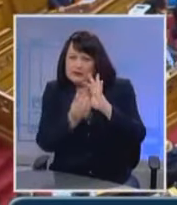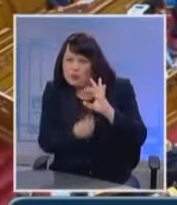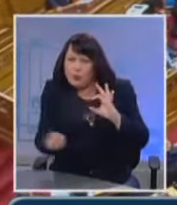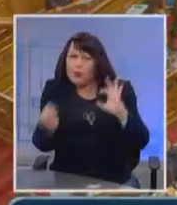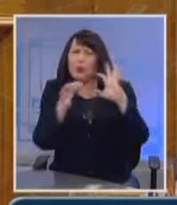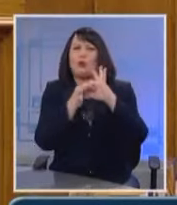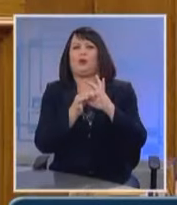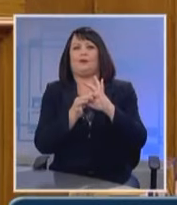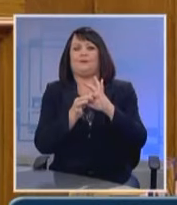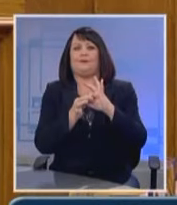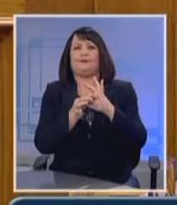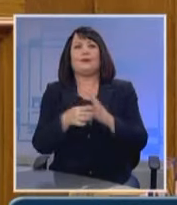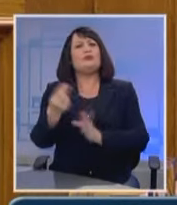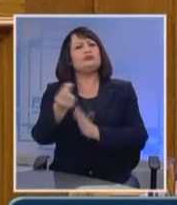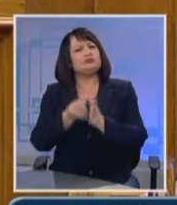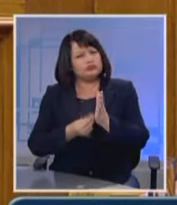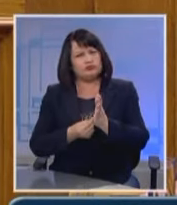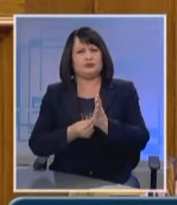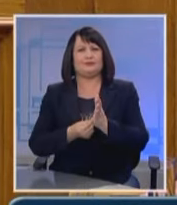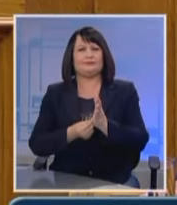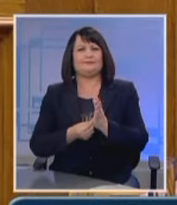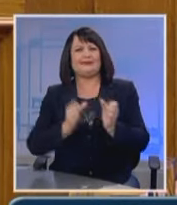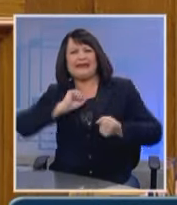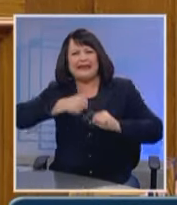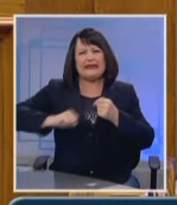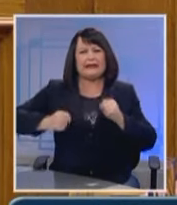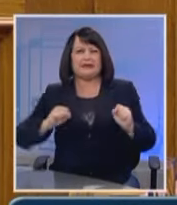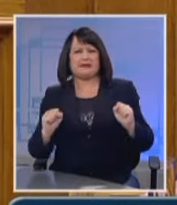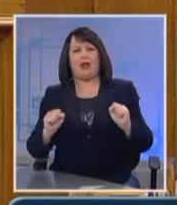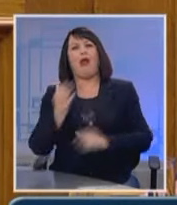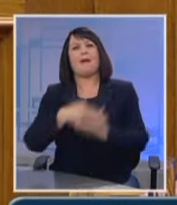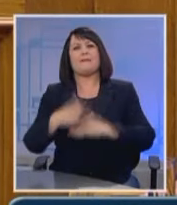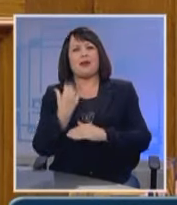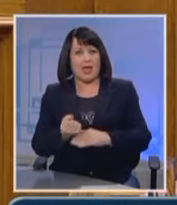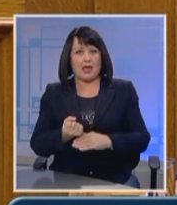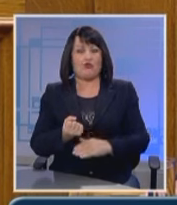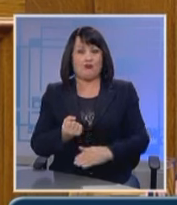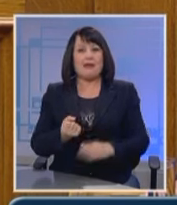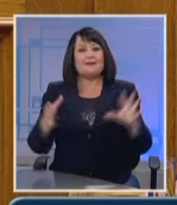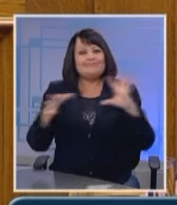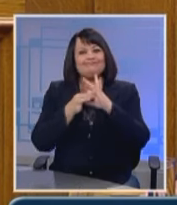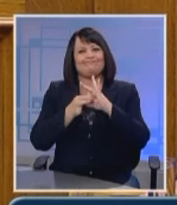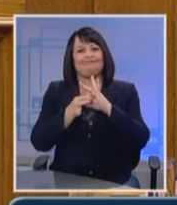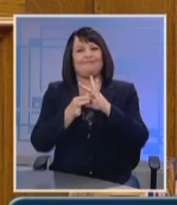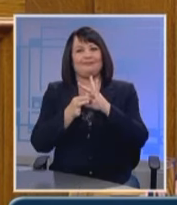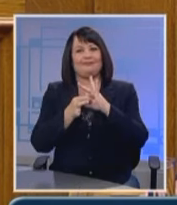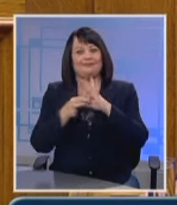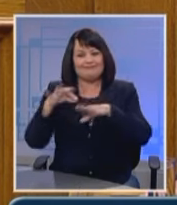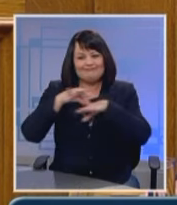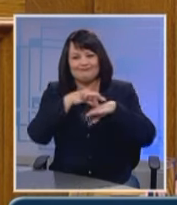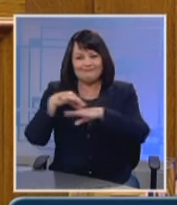μεγαλύτερο, αφού πολλές φορές και κυρίως στις κινητικές αναπηρίες υπάρχει άμεση εξάρτηση μεταξύ αθλητή και